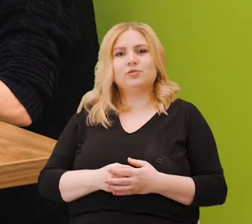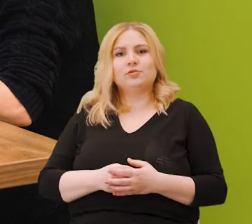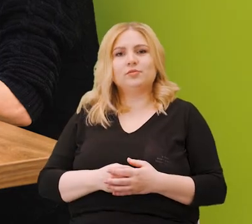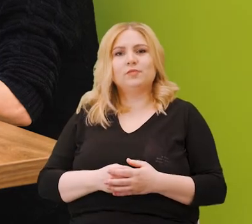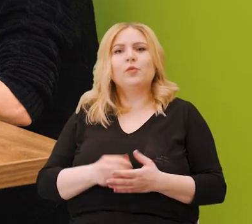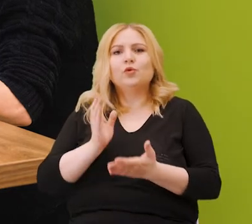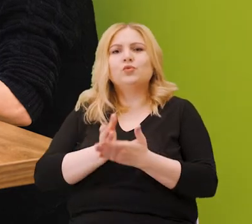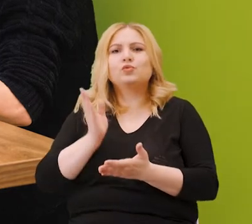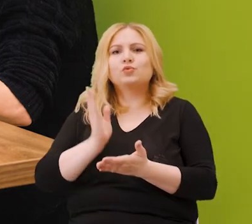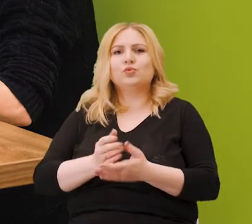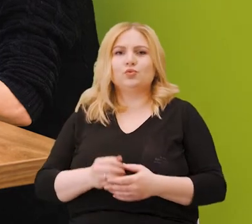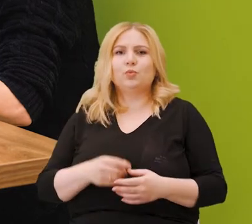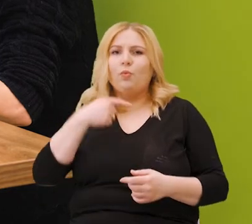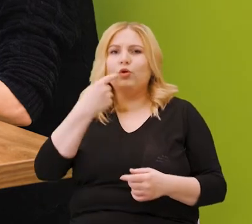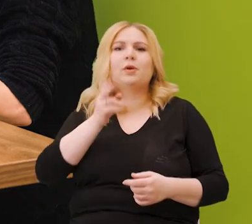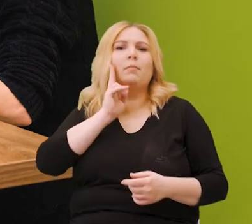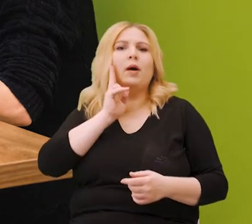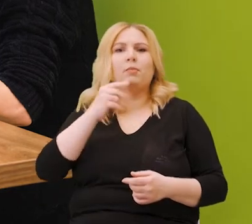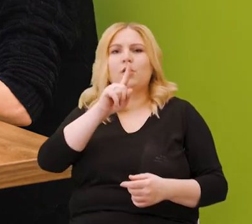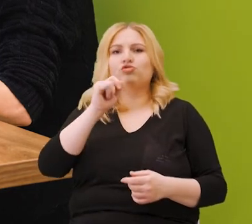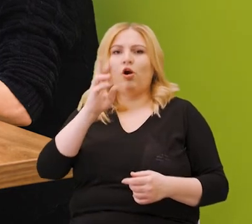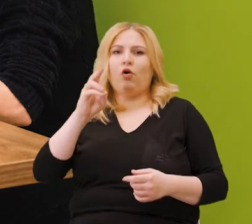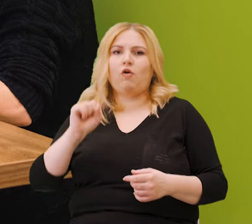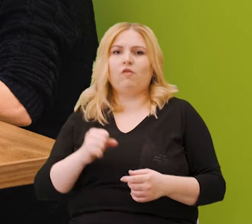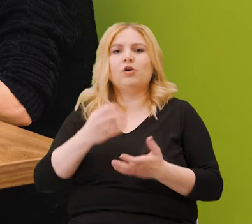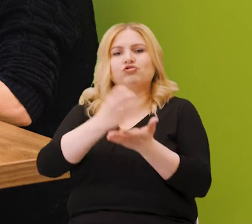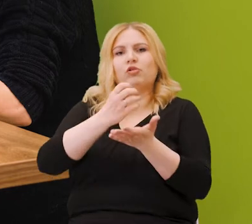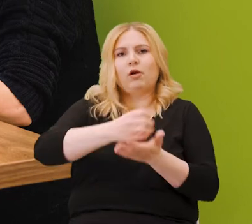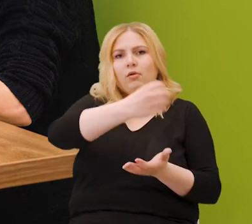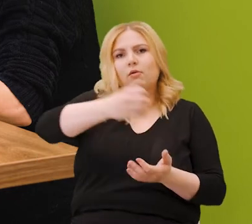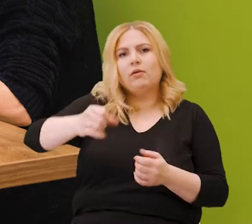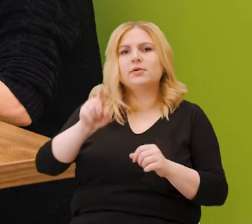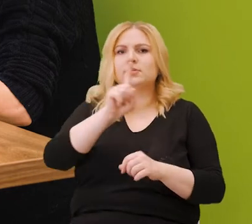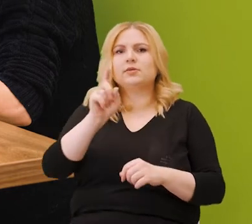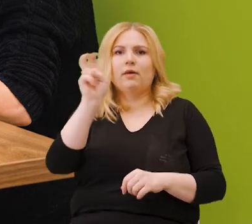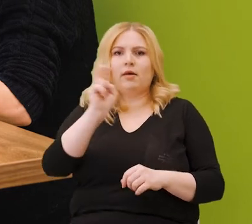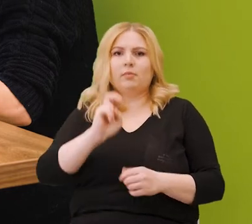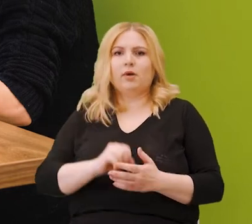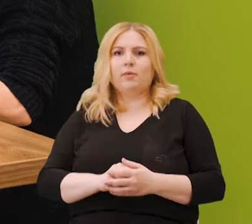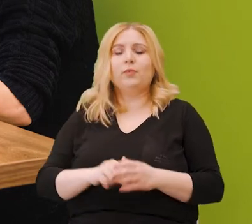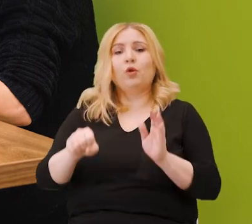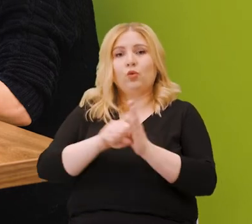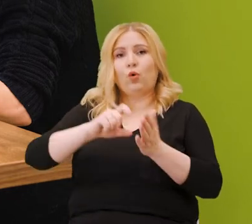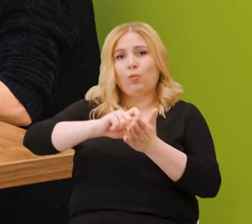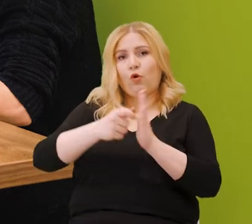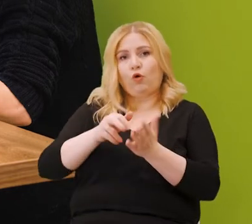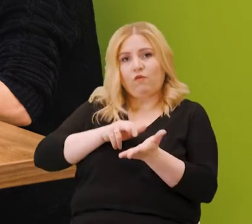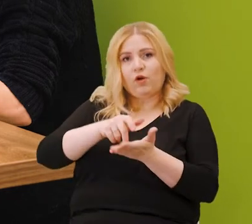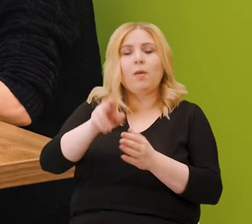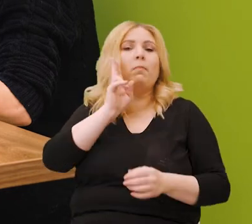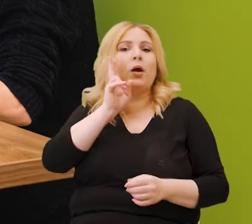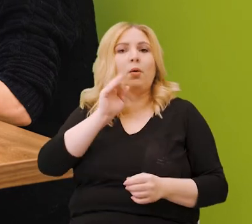Bobcio. Już, już, powiedziała mama Żakowa, rozstawiając szklanki z herbatą. Do pokoju weszła mama